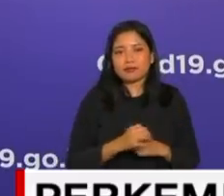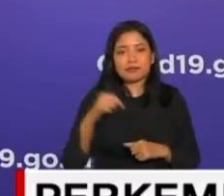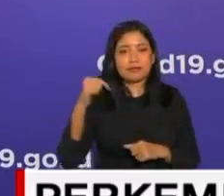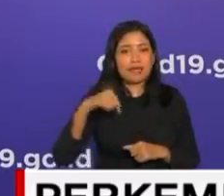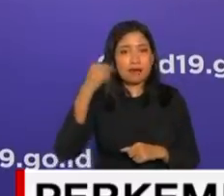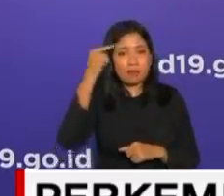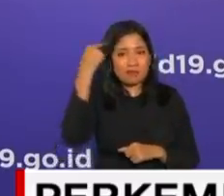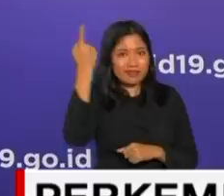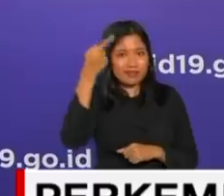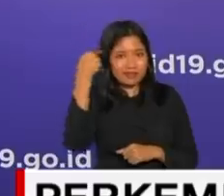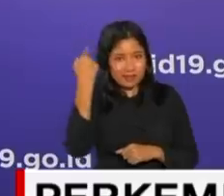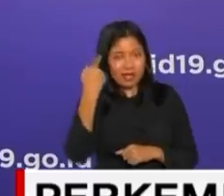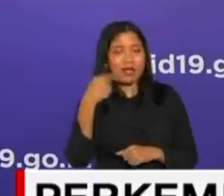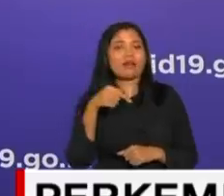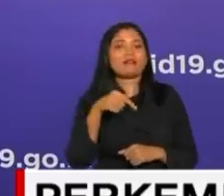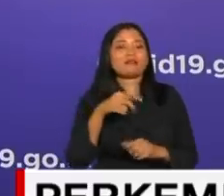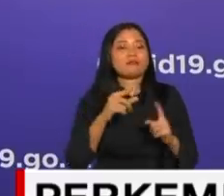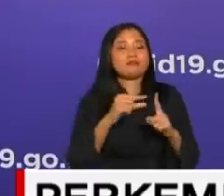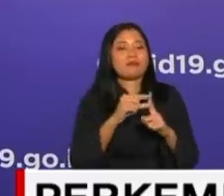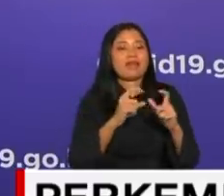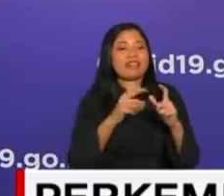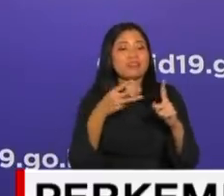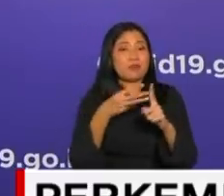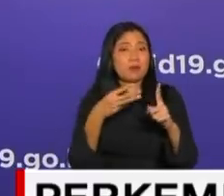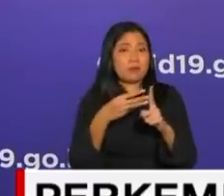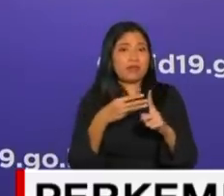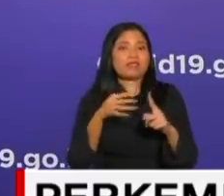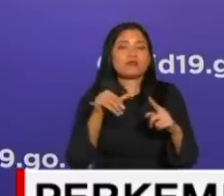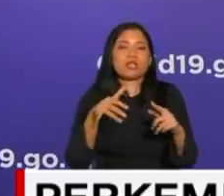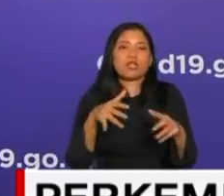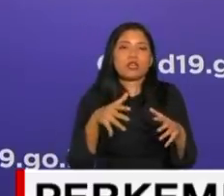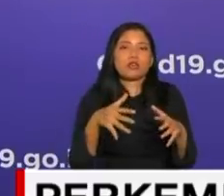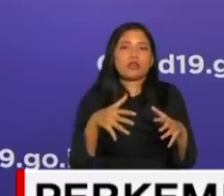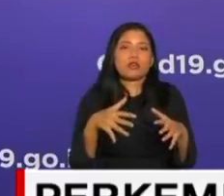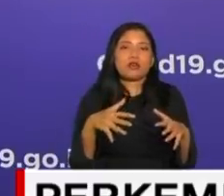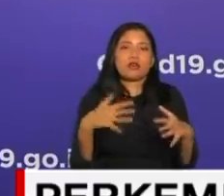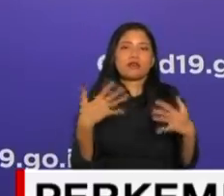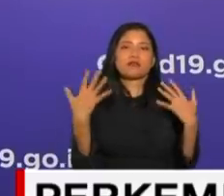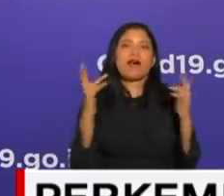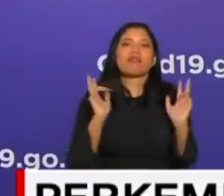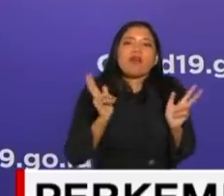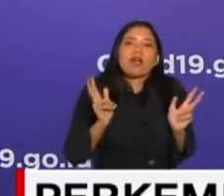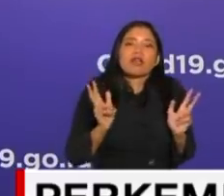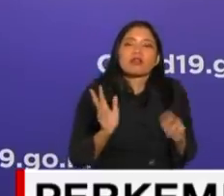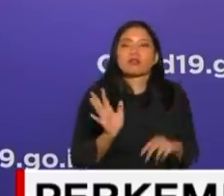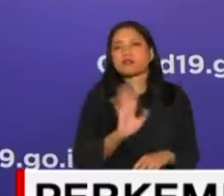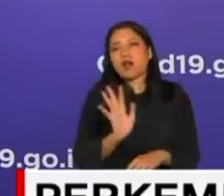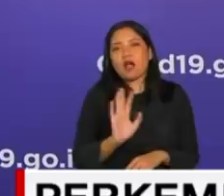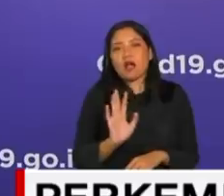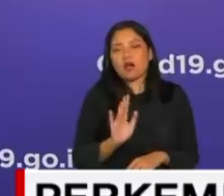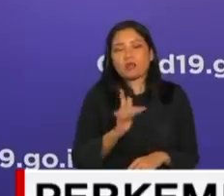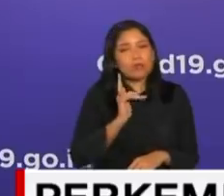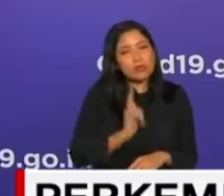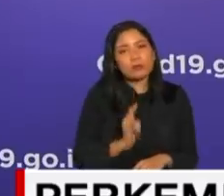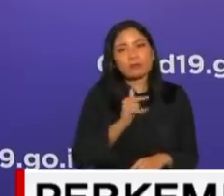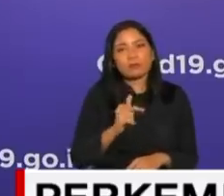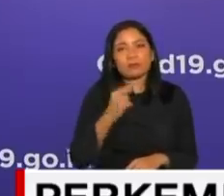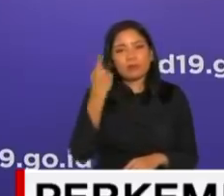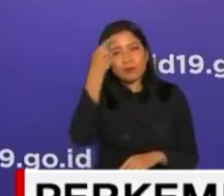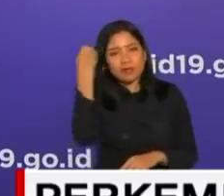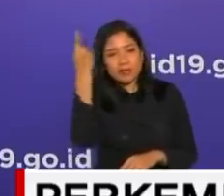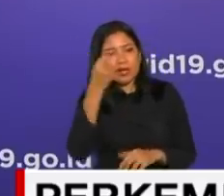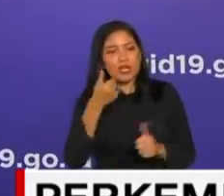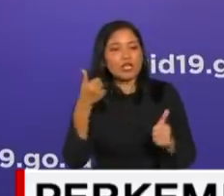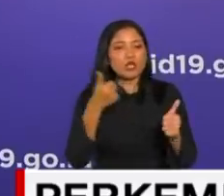melakukan relaksasi pspb pemerintah sampai saat ini masih tetap berpegang teguh pada